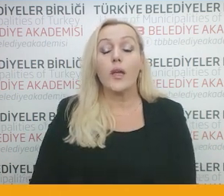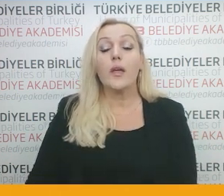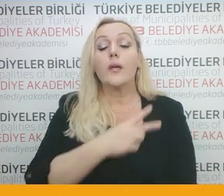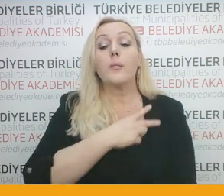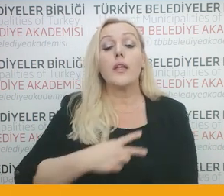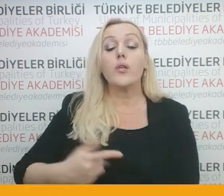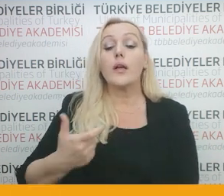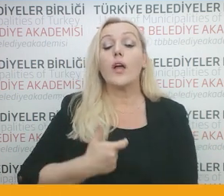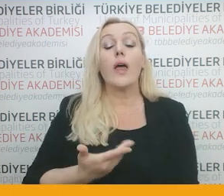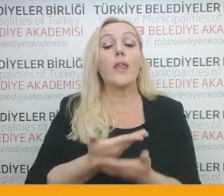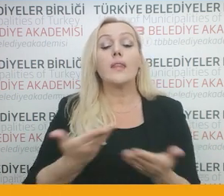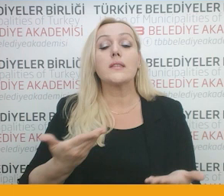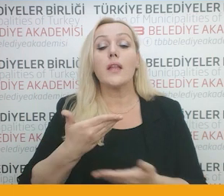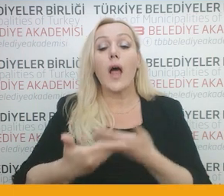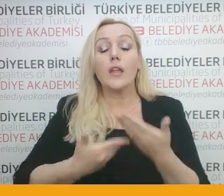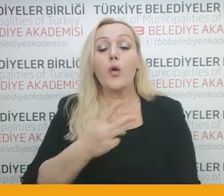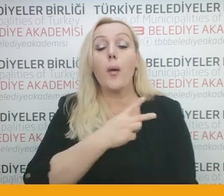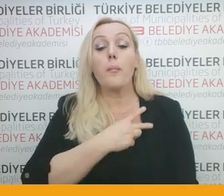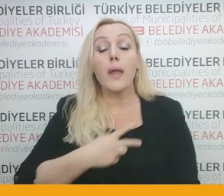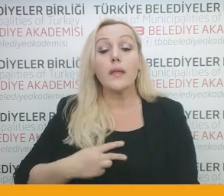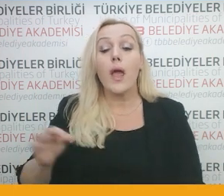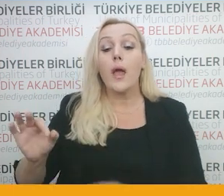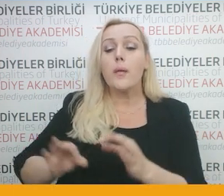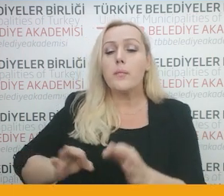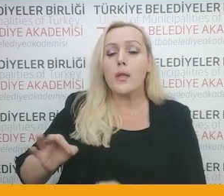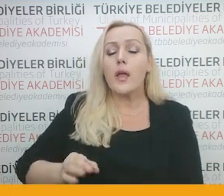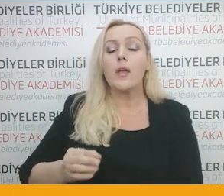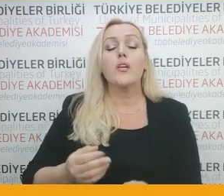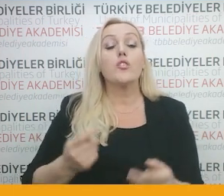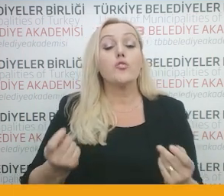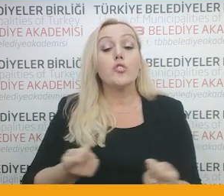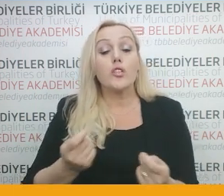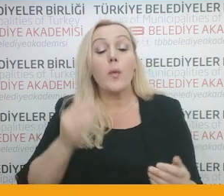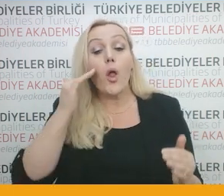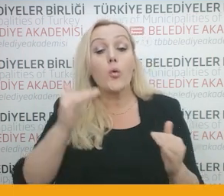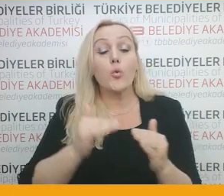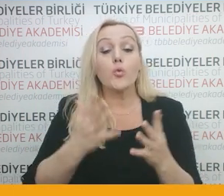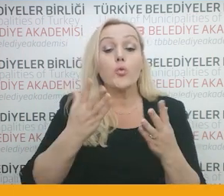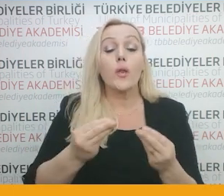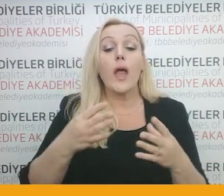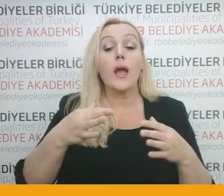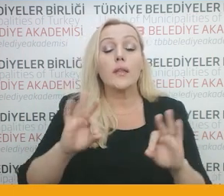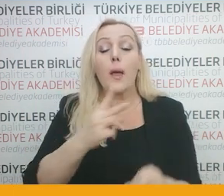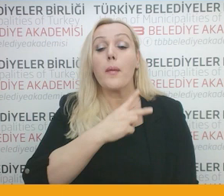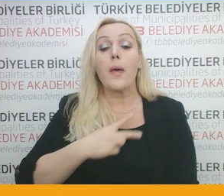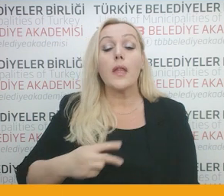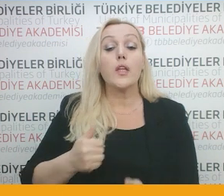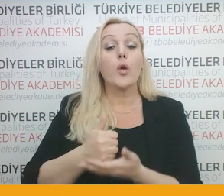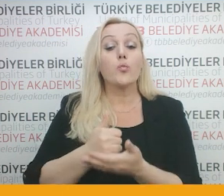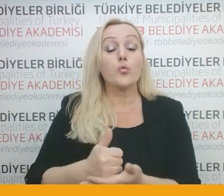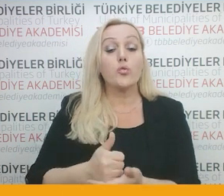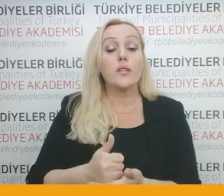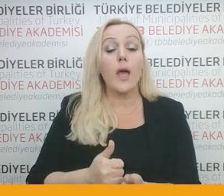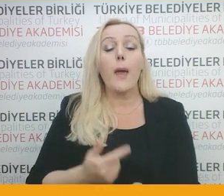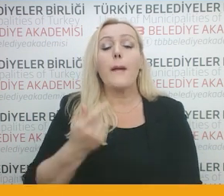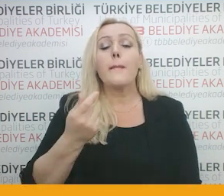Belediye kanununa nasıl geçiyor? Belediyenin stratejik planına ve performans programına uygun olarak hazırlanan belediye bütçesi, belediyenin mali